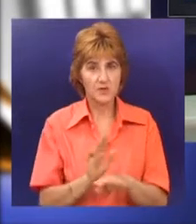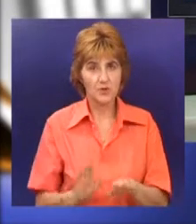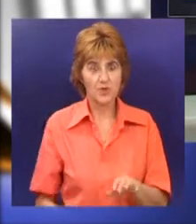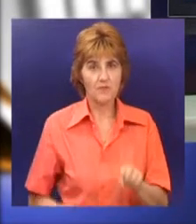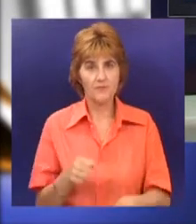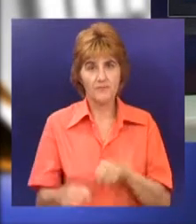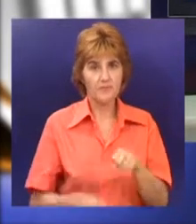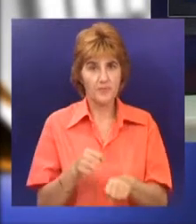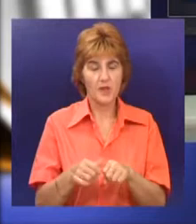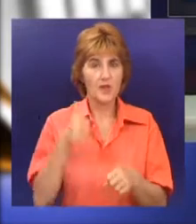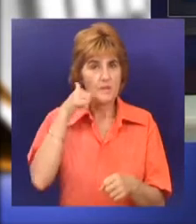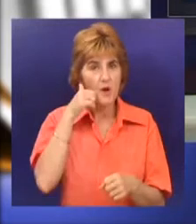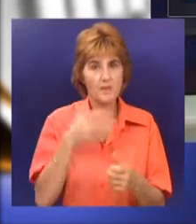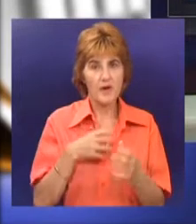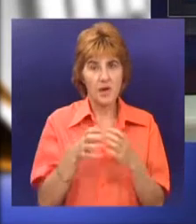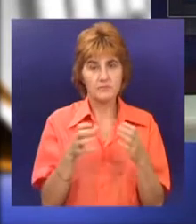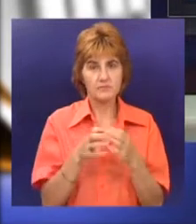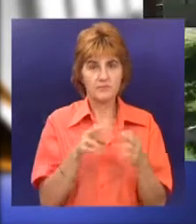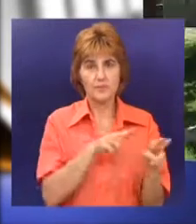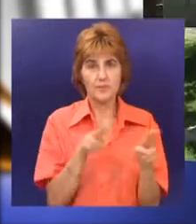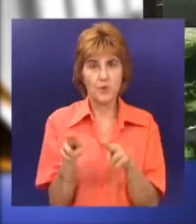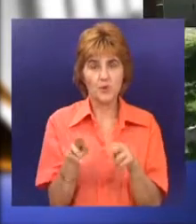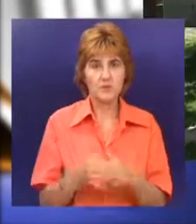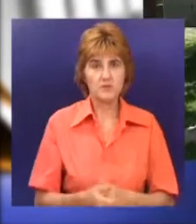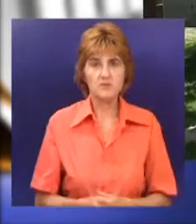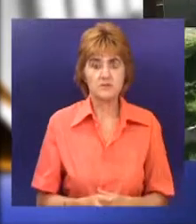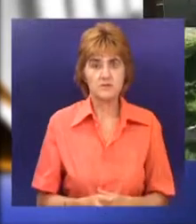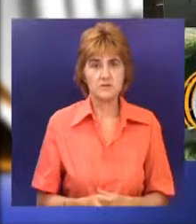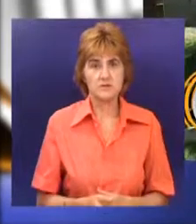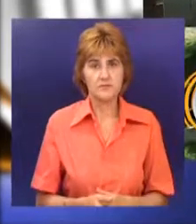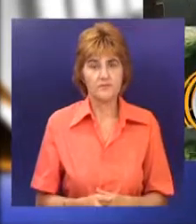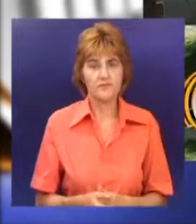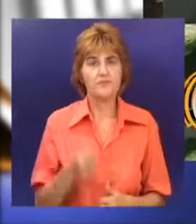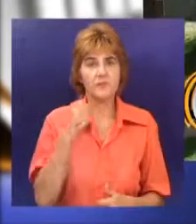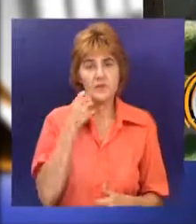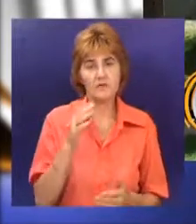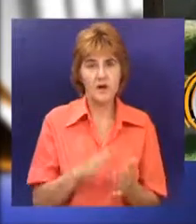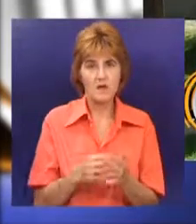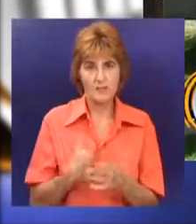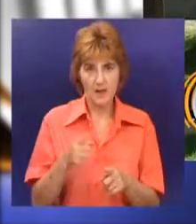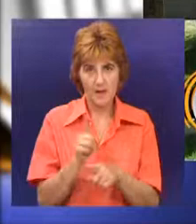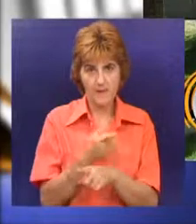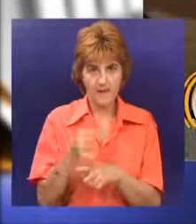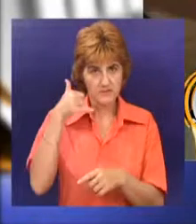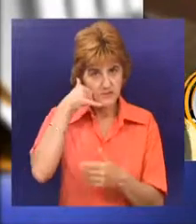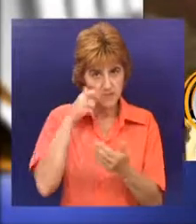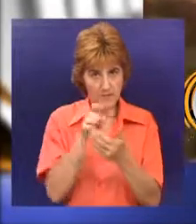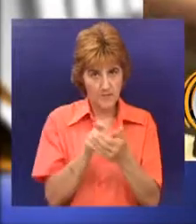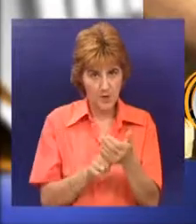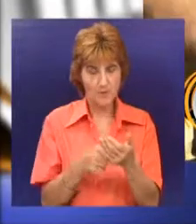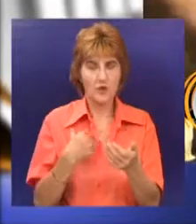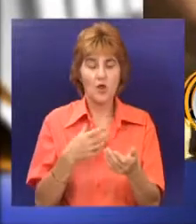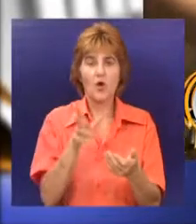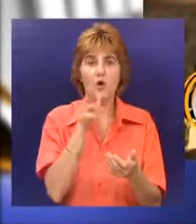možete okretanjem pedala napuniti mobilni telefon. Ukoliko želite da napunite mobilni telefon, po ekološkim